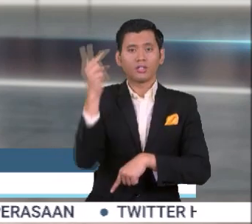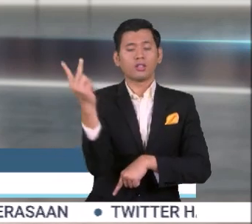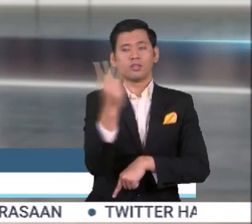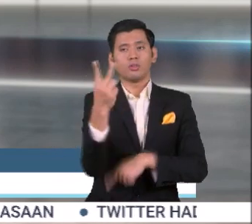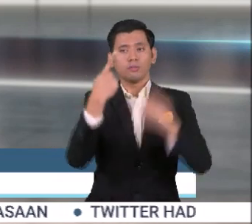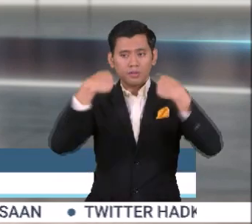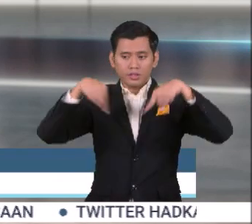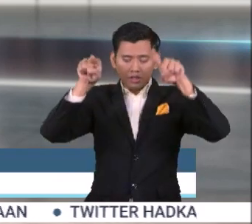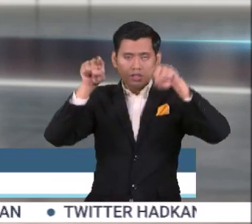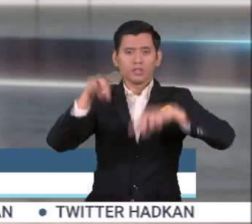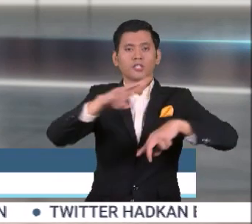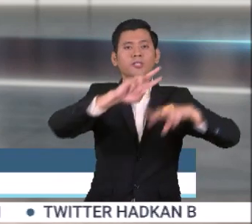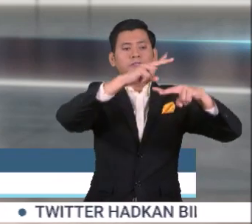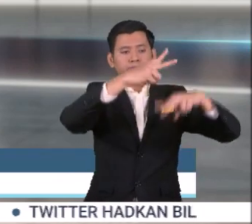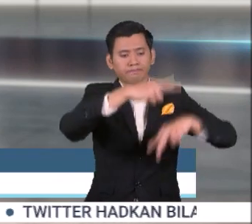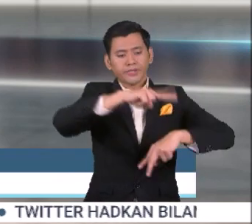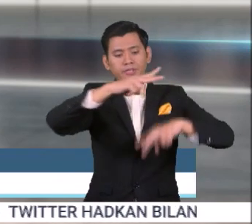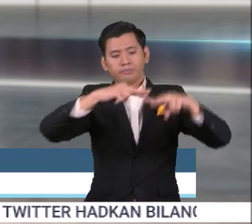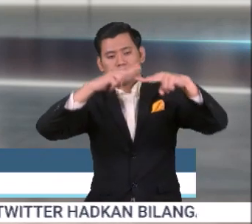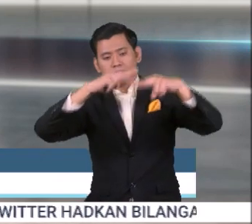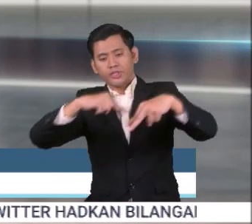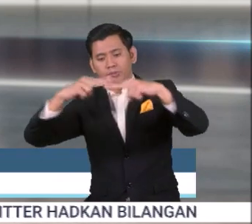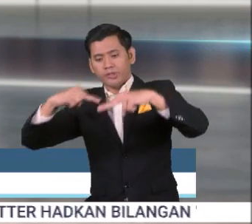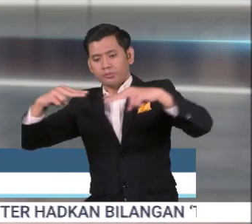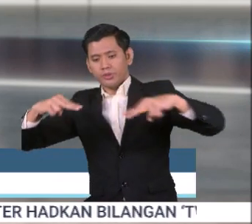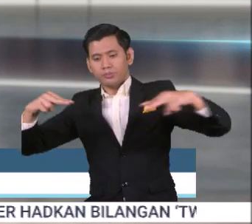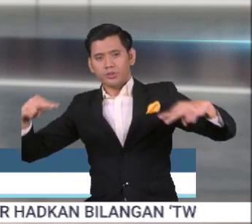ditemukan terapung oleh pasukan